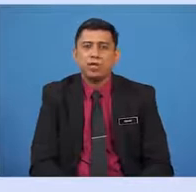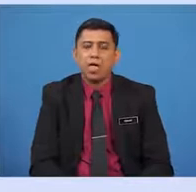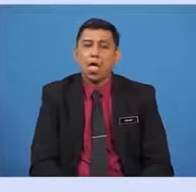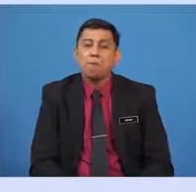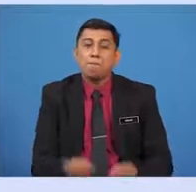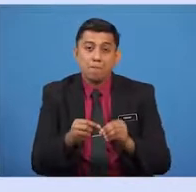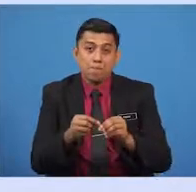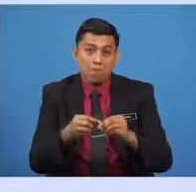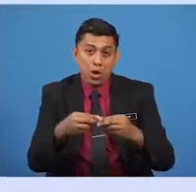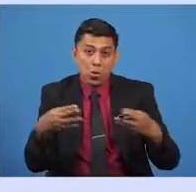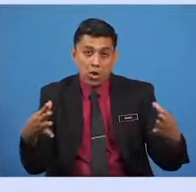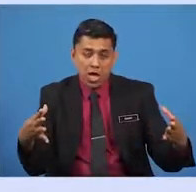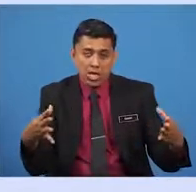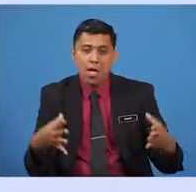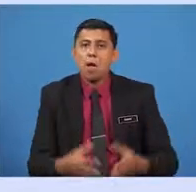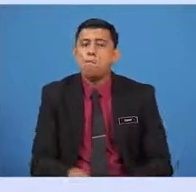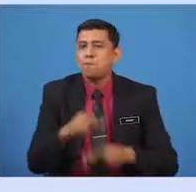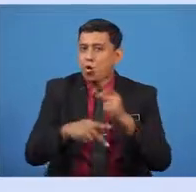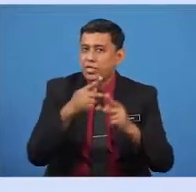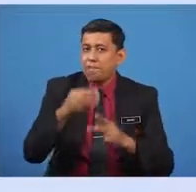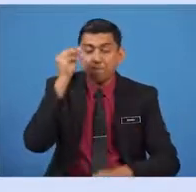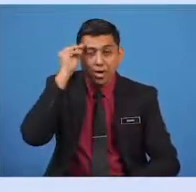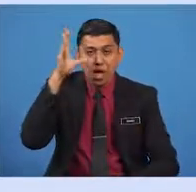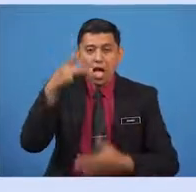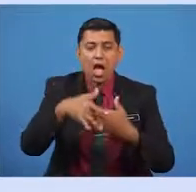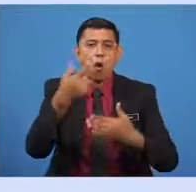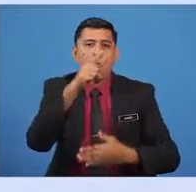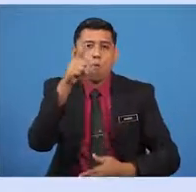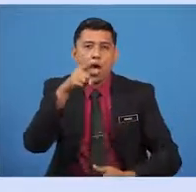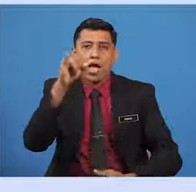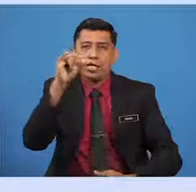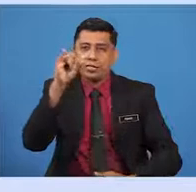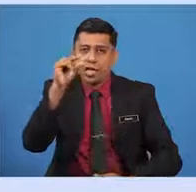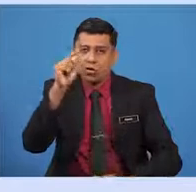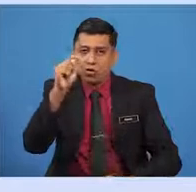menghuraikan proses perkembangan awal zigot. Yang kedua,